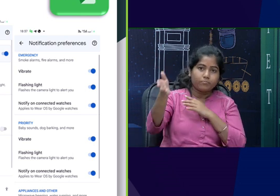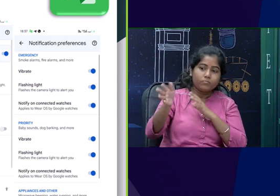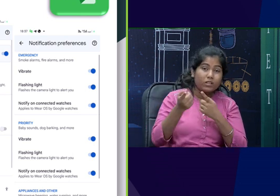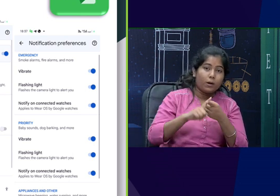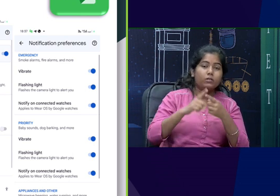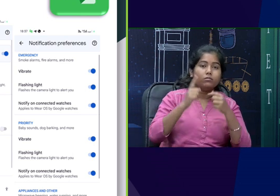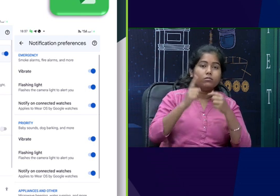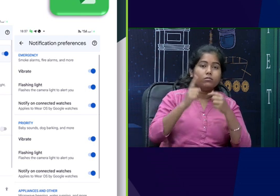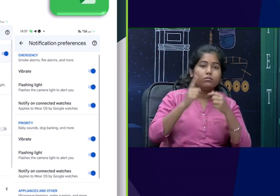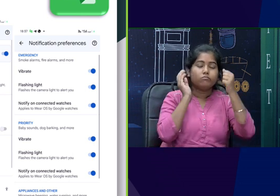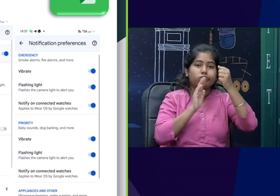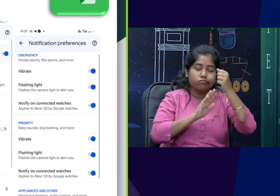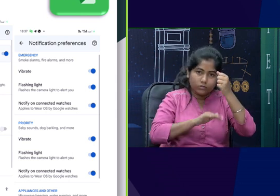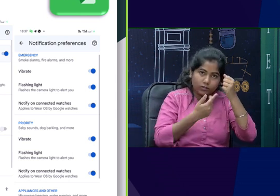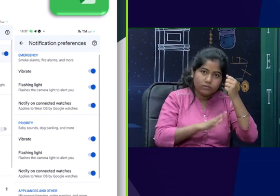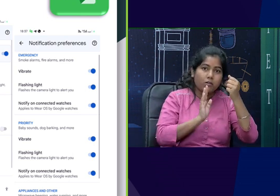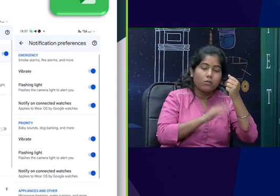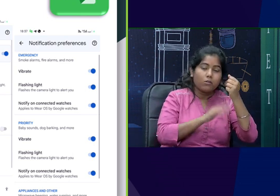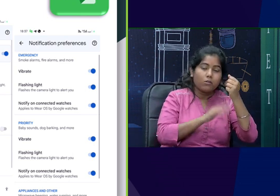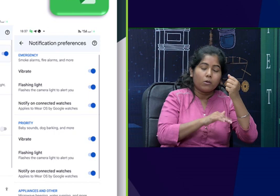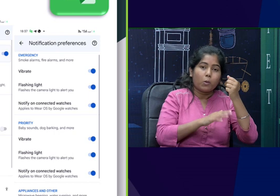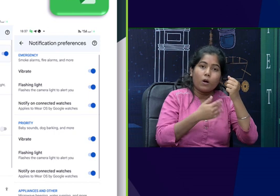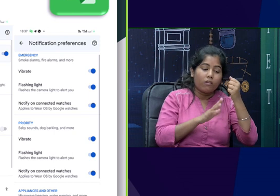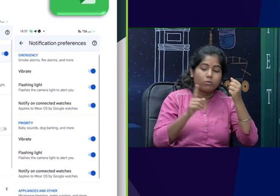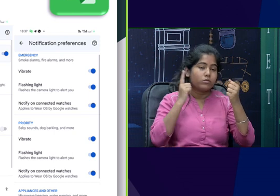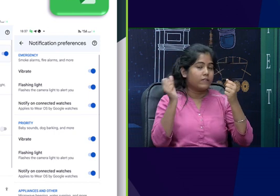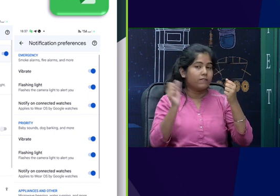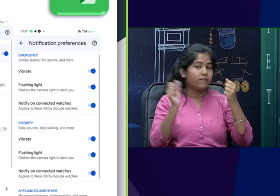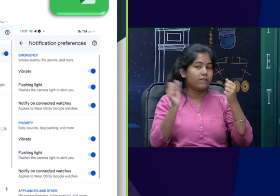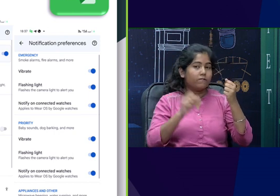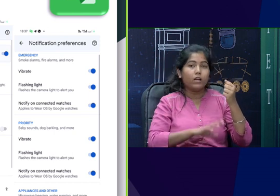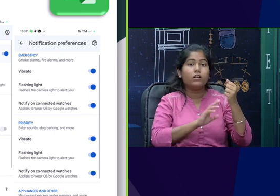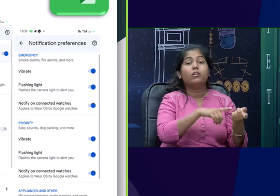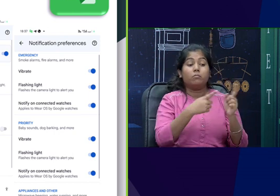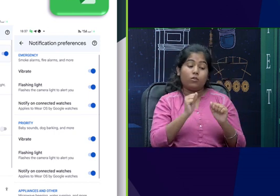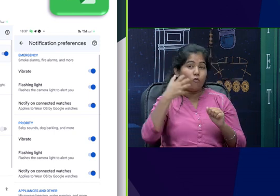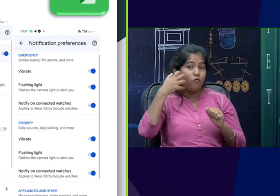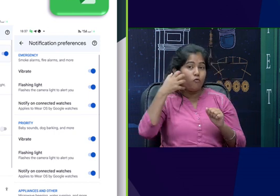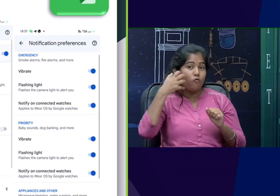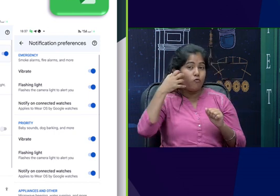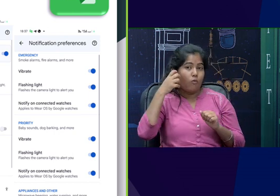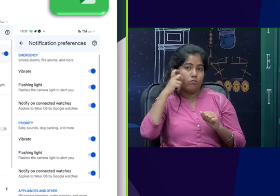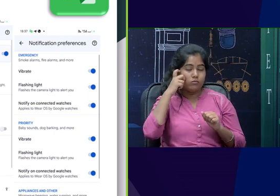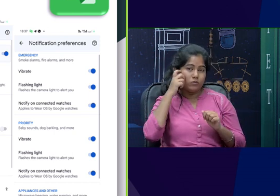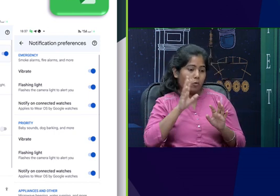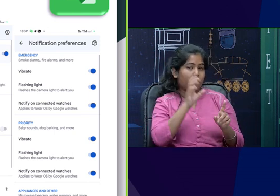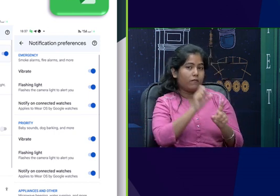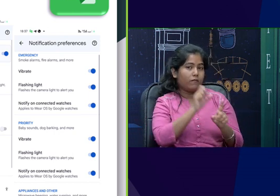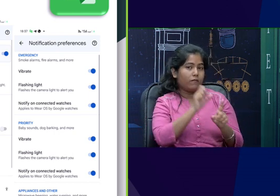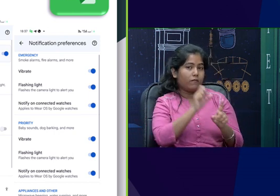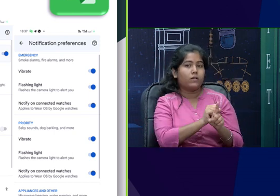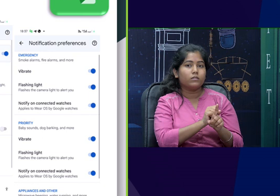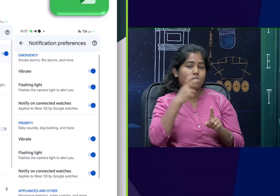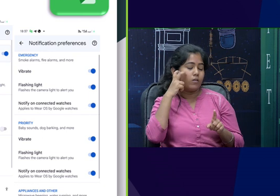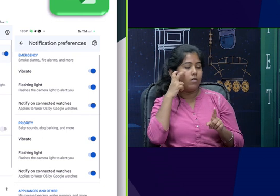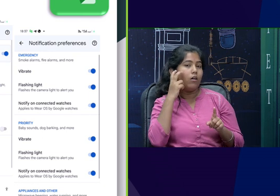लेकिन आपको सुनाई नहीं दी, लेकिन आपका मोबाइल ऐसी जगह था जहां सुनाई दी, तो आप उसमें चेक कर सकते हैं नोटिफिकेशन में कि कहां या कब जैसे जो है